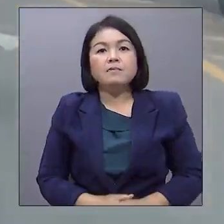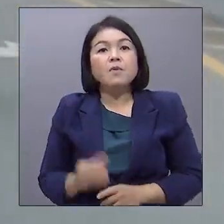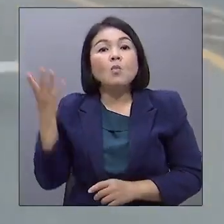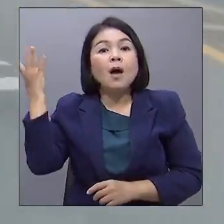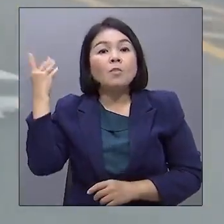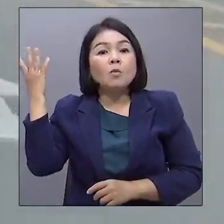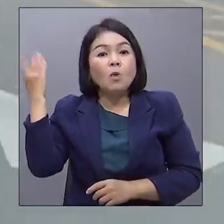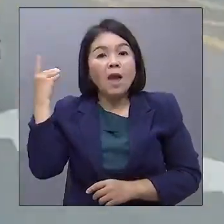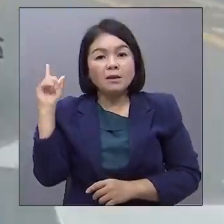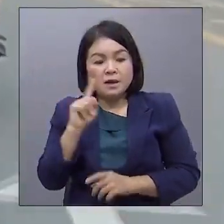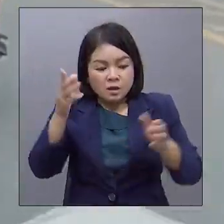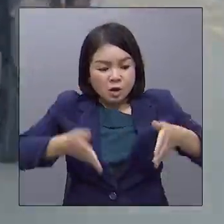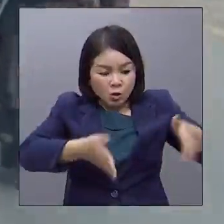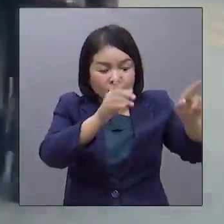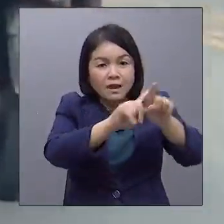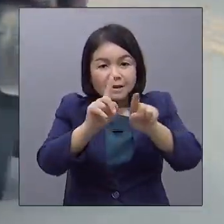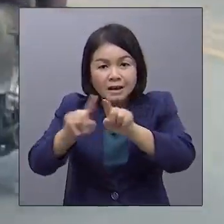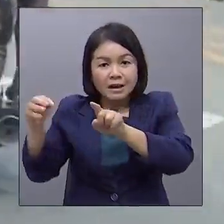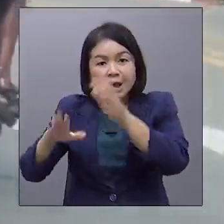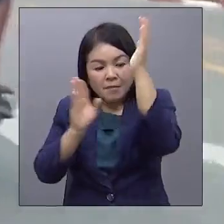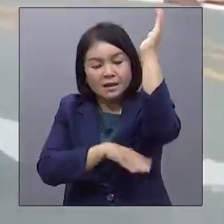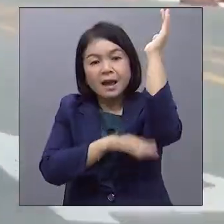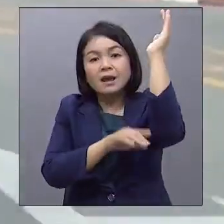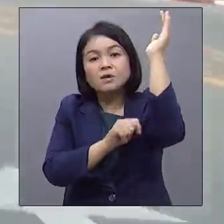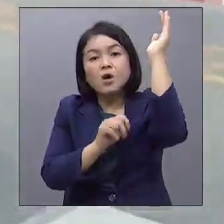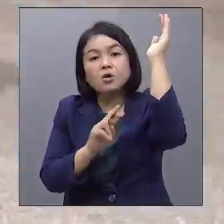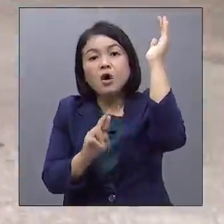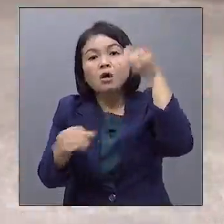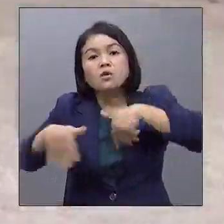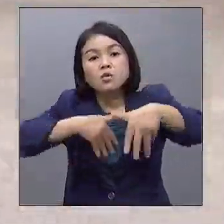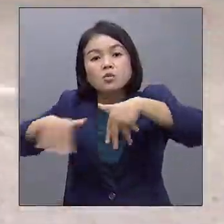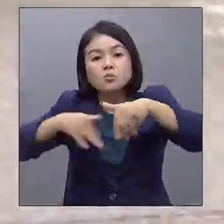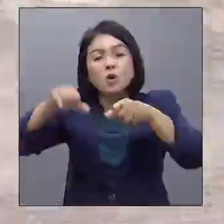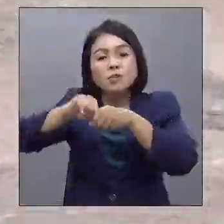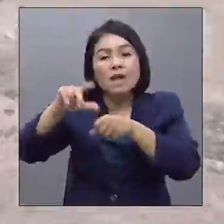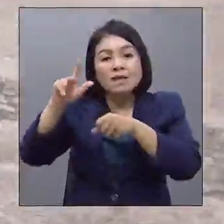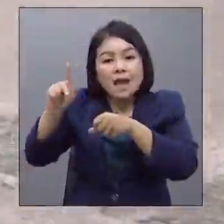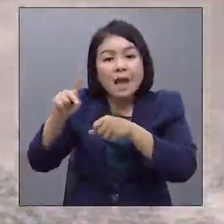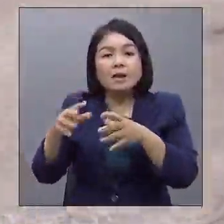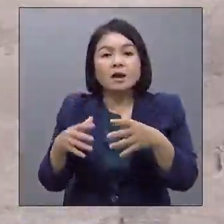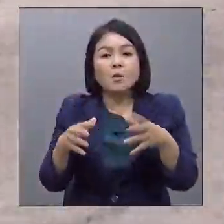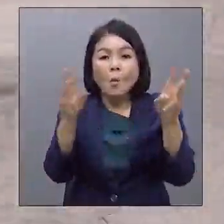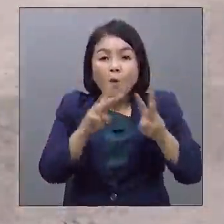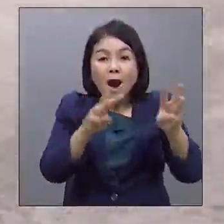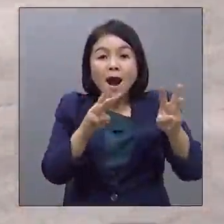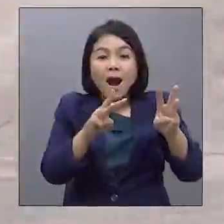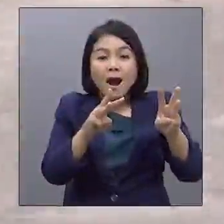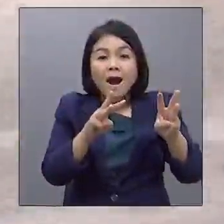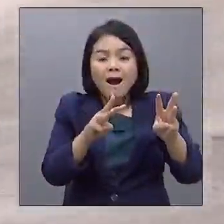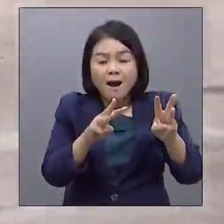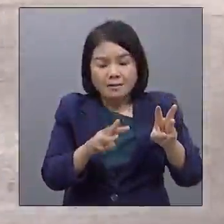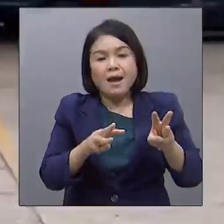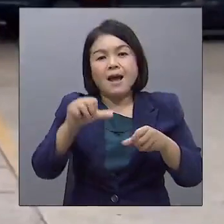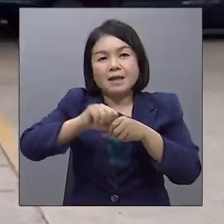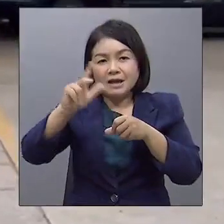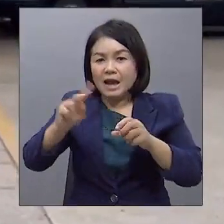านนี้ค่ะถนนสายต่างๆในจังหวัดตรังปรากฏว่ามีประชาชนเอาแก๊สหุงต้มถังเปล่าๆเนี่ยนะคะบรรจุใส่บรรทุ